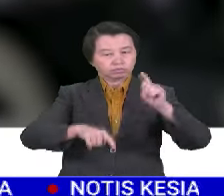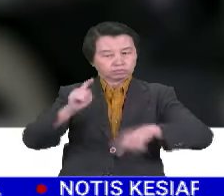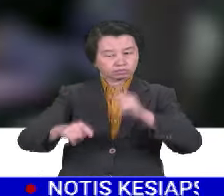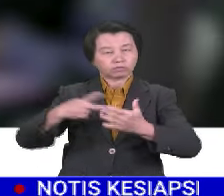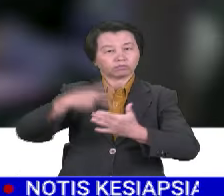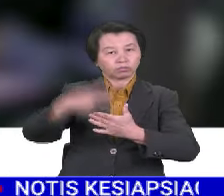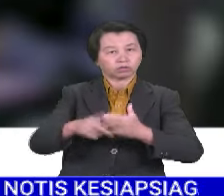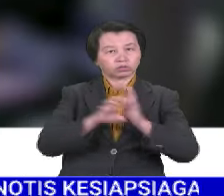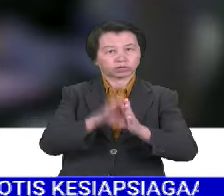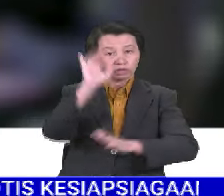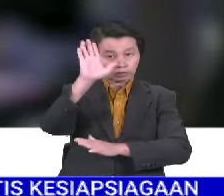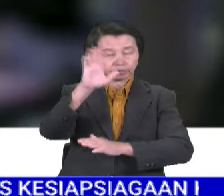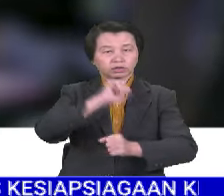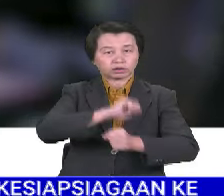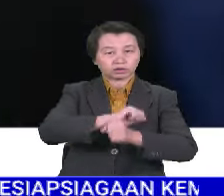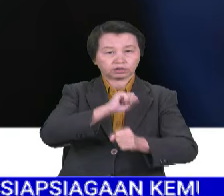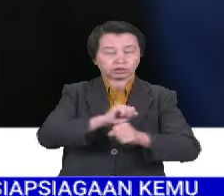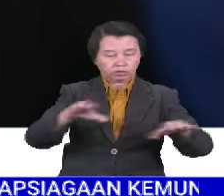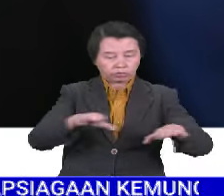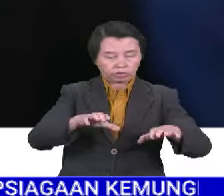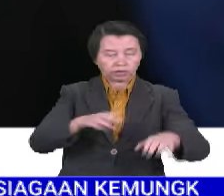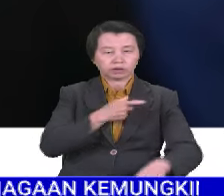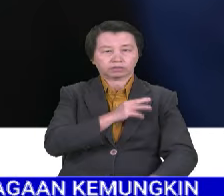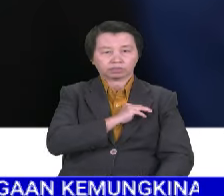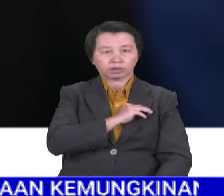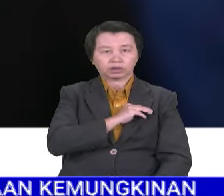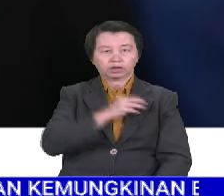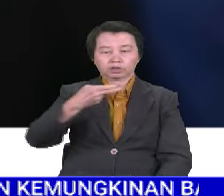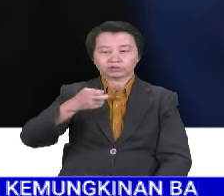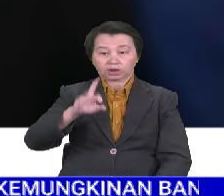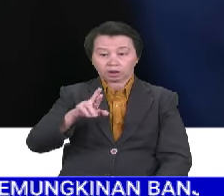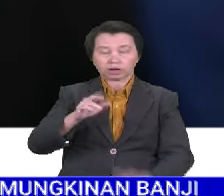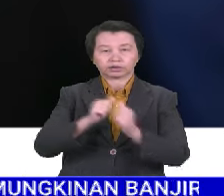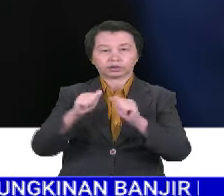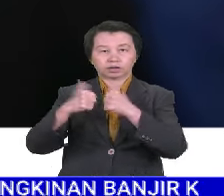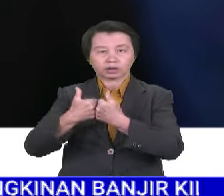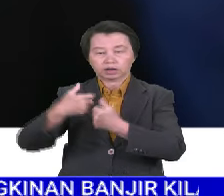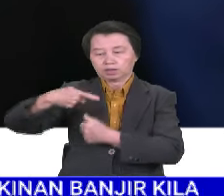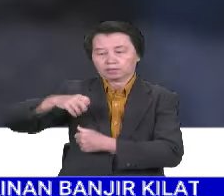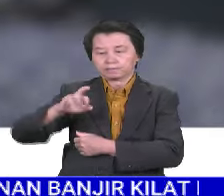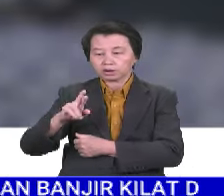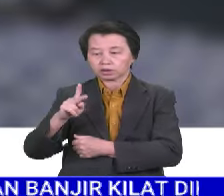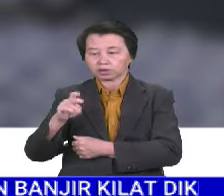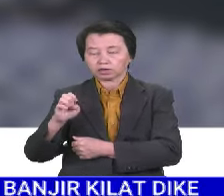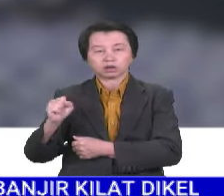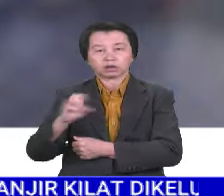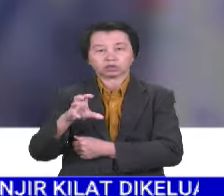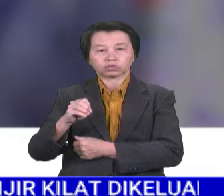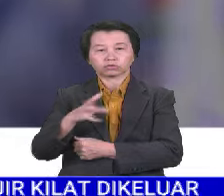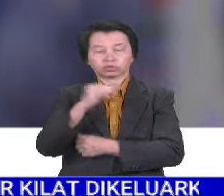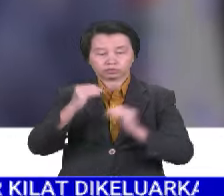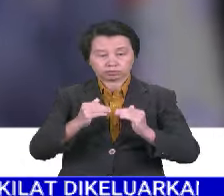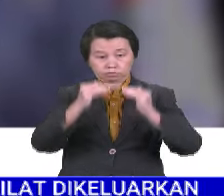program seperti jamin kerja yang dilaksanakan Kementerian Sumber Manusia bersama agensinya Perkeso yang sekaligus